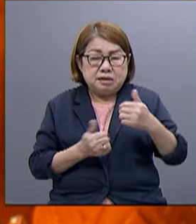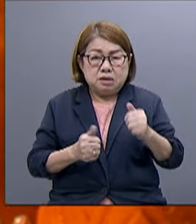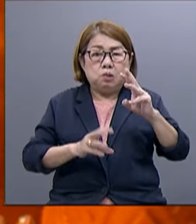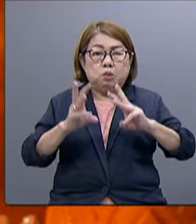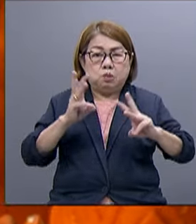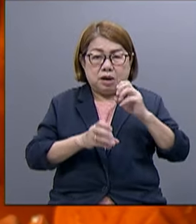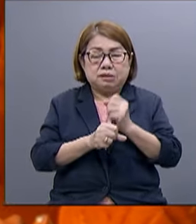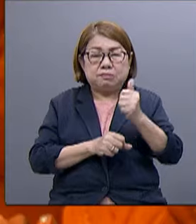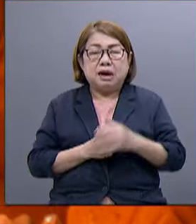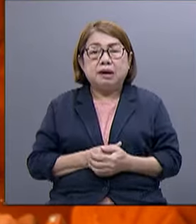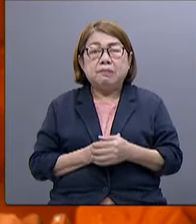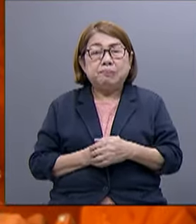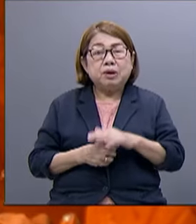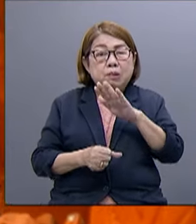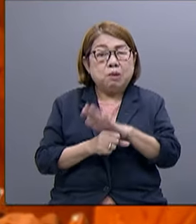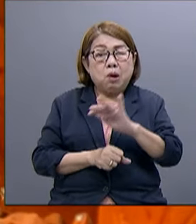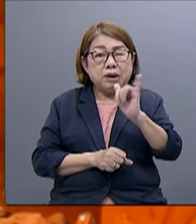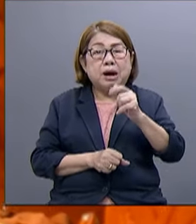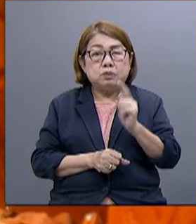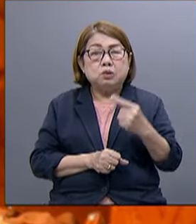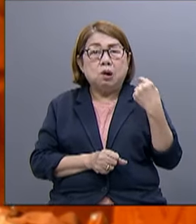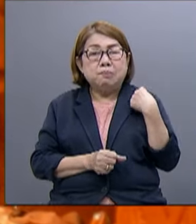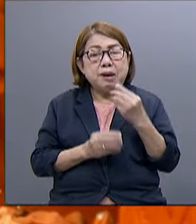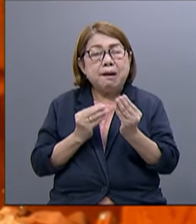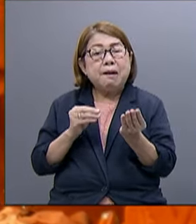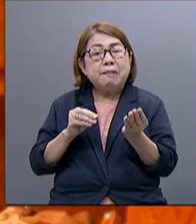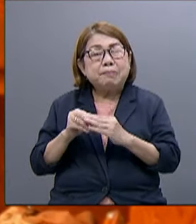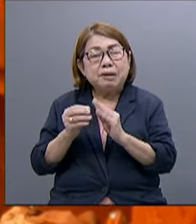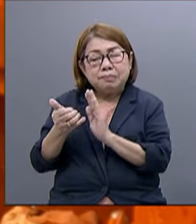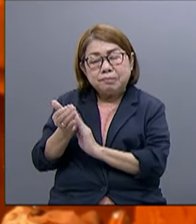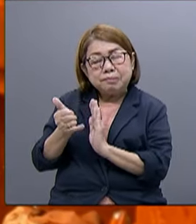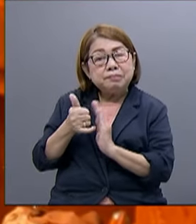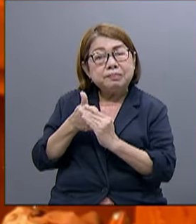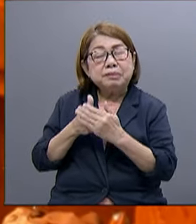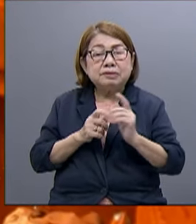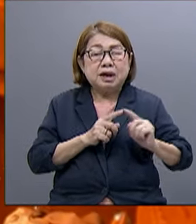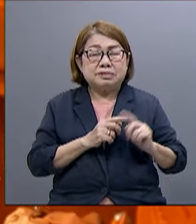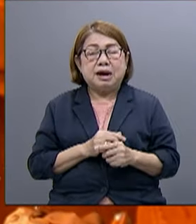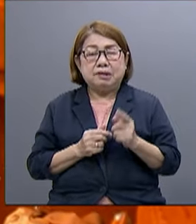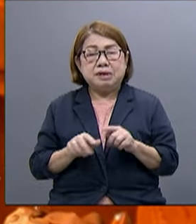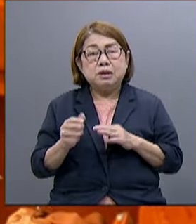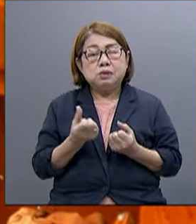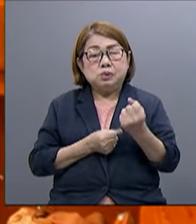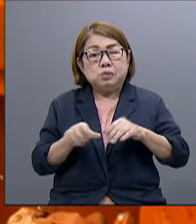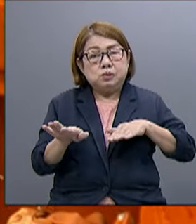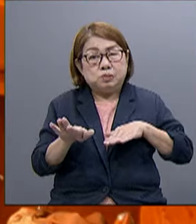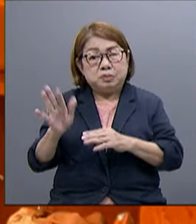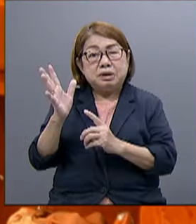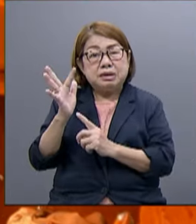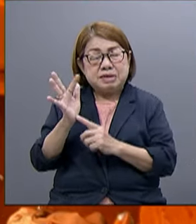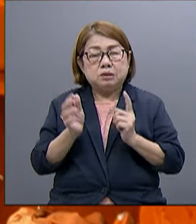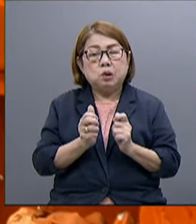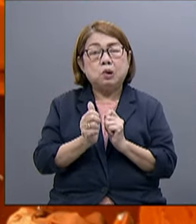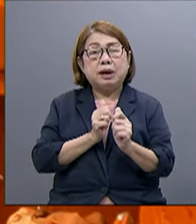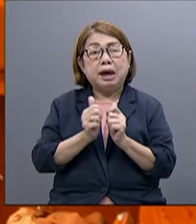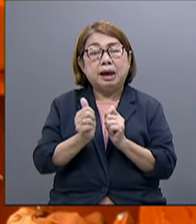วมันไม่ใช่เพียงแค่เท่านี้ถูกไหมครับเราจะต้องมีการประดับตกแต่งแล้วก็แน่นอนว่าการแห่เทียนพรรษาเนี่ยเขาจะมีการประกวดด้วยใช่ไหมครับ ครับผม เก